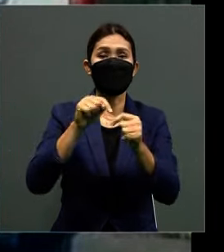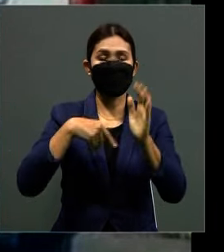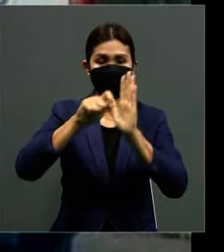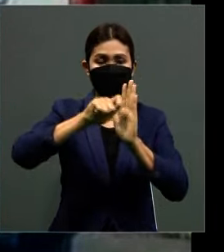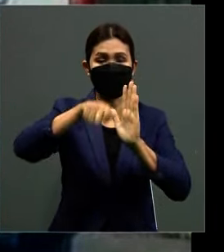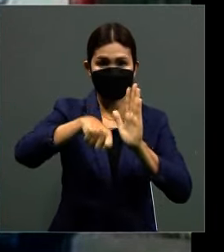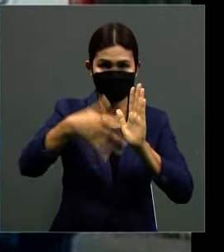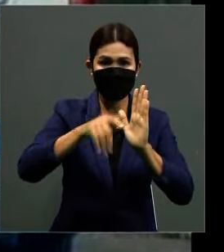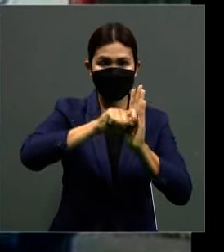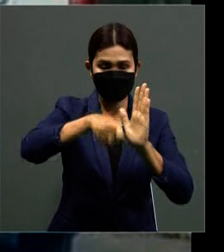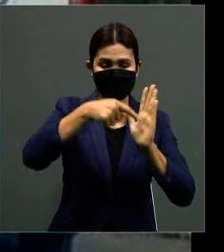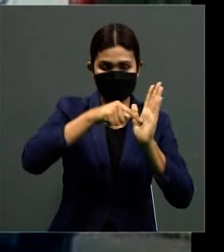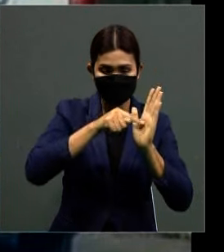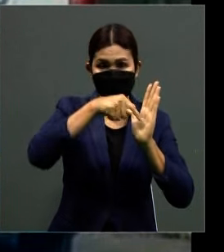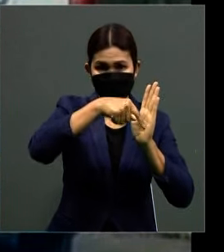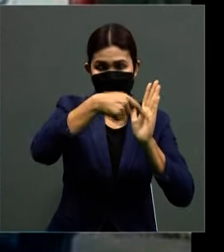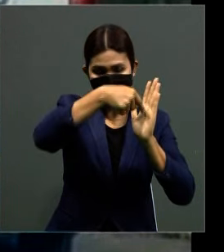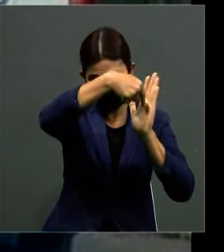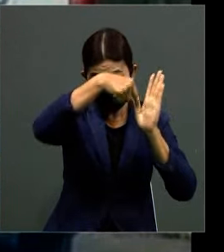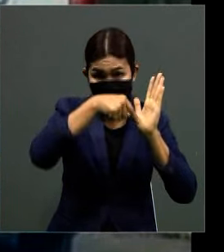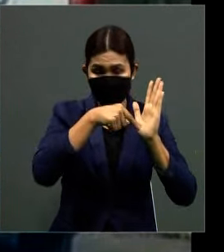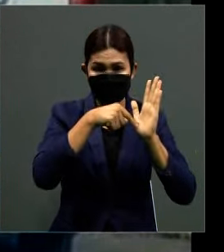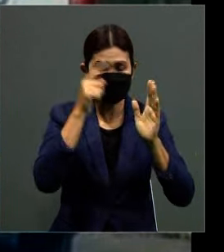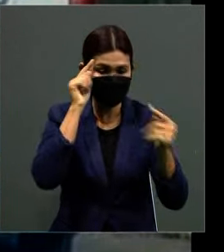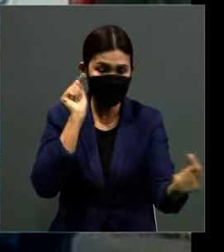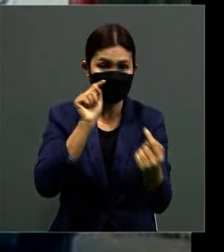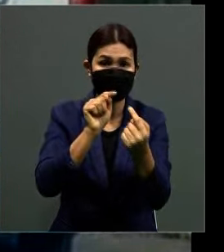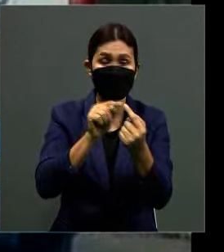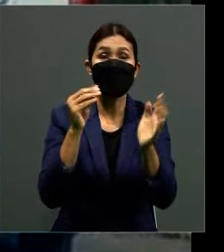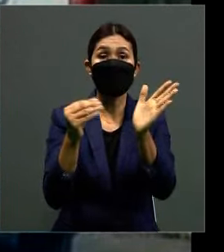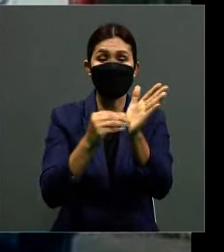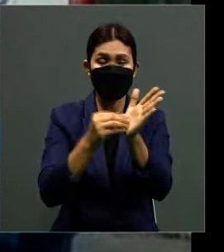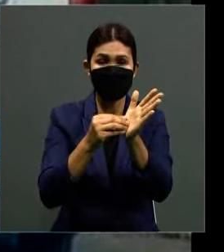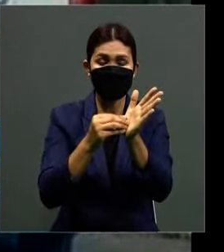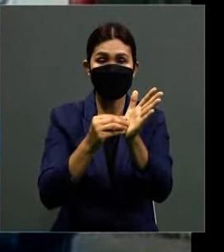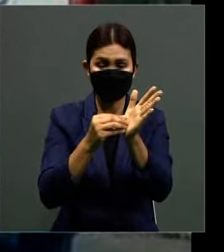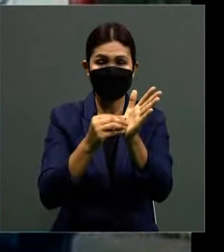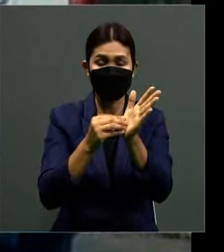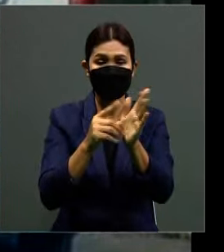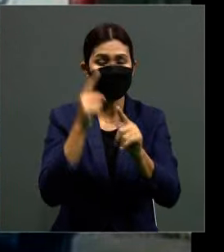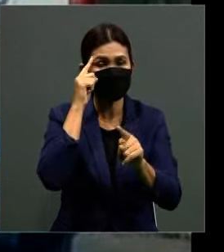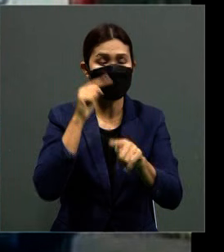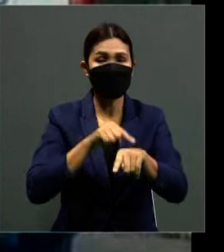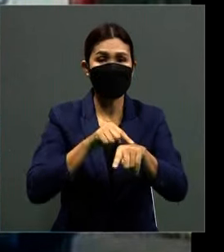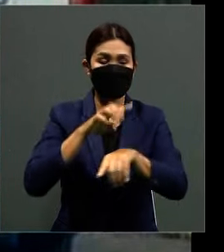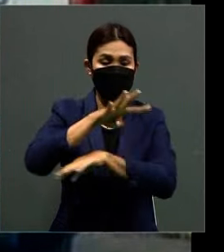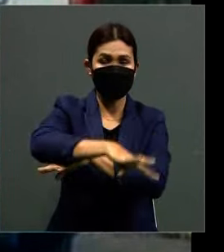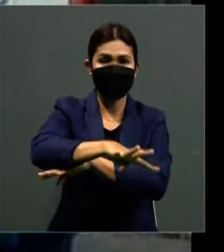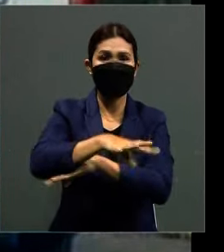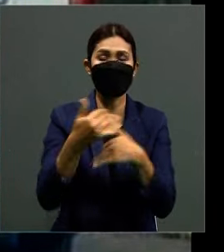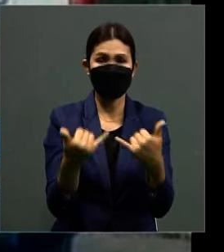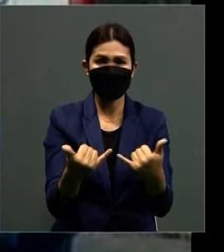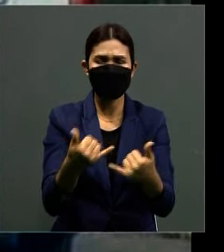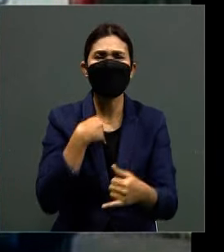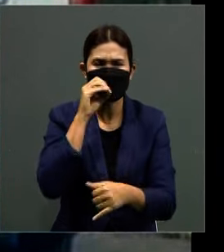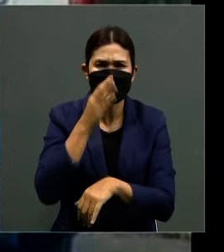มุ่งหน้าเข้าสู่กรุงเทพมหานครแล้วนะคะมีกำหนดถึงปลายทางที่โรงพยาบาลจุฬาก็คือช่วง 1600นวันนี้นั่นเอง